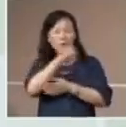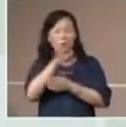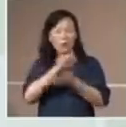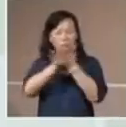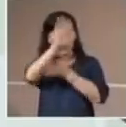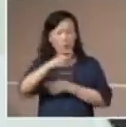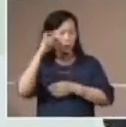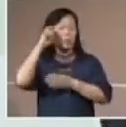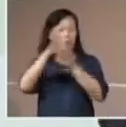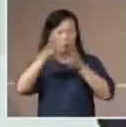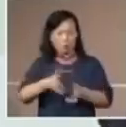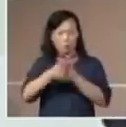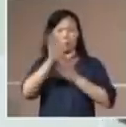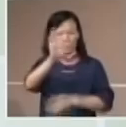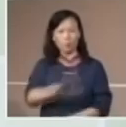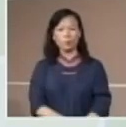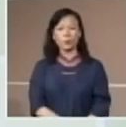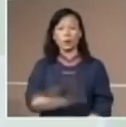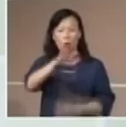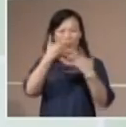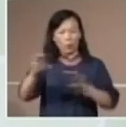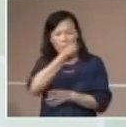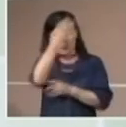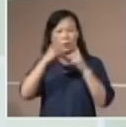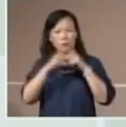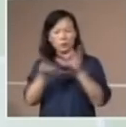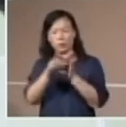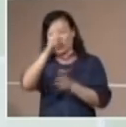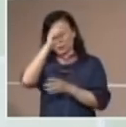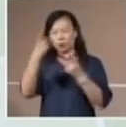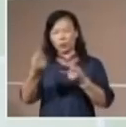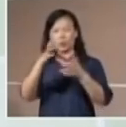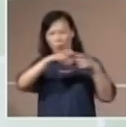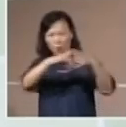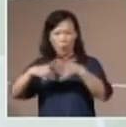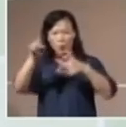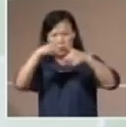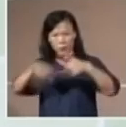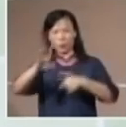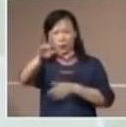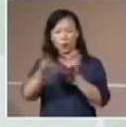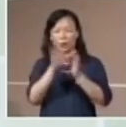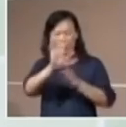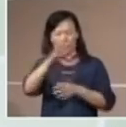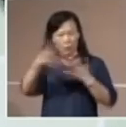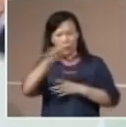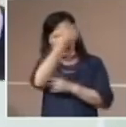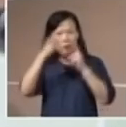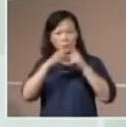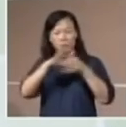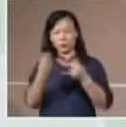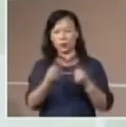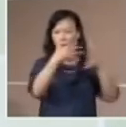非常非常要紧。尤其咱真侪少年家，伊嘛真希望会当国际化。所以呢，咱真侪少年家，甲